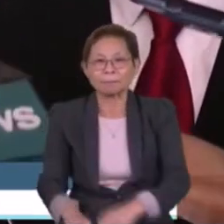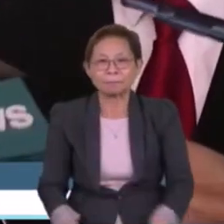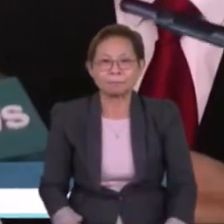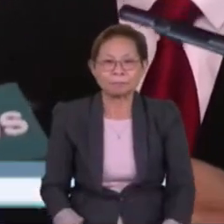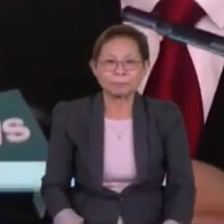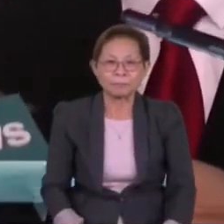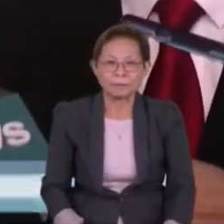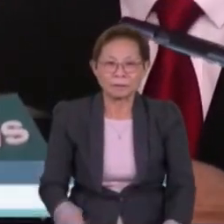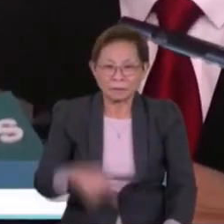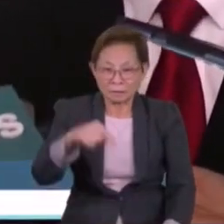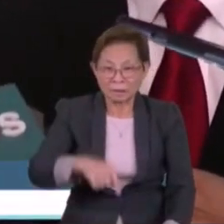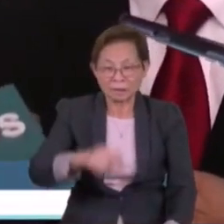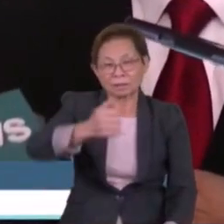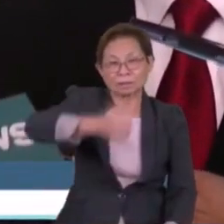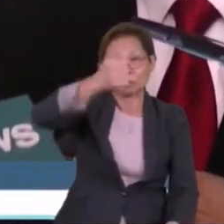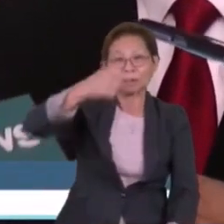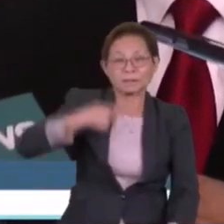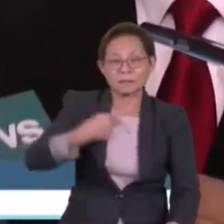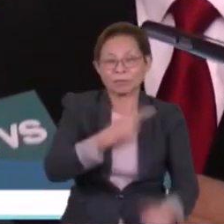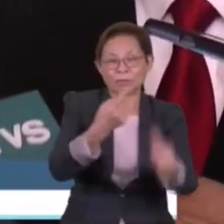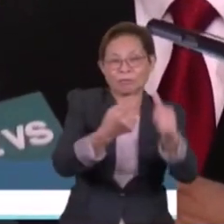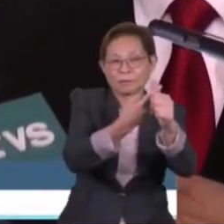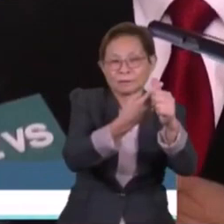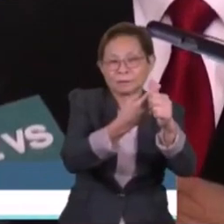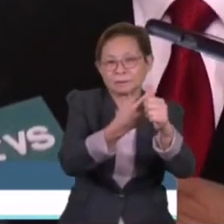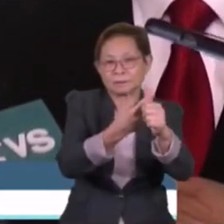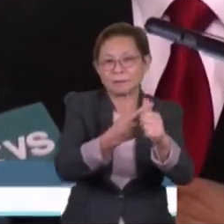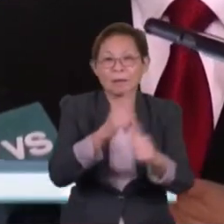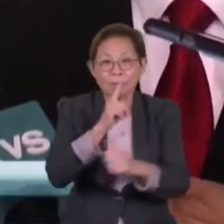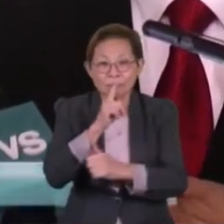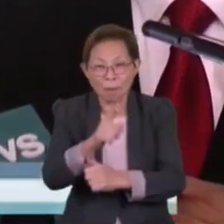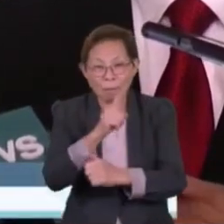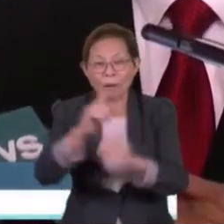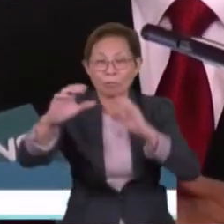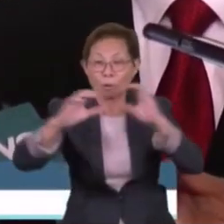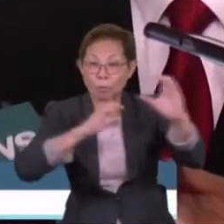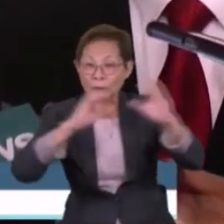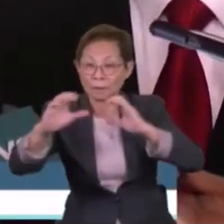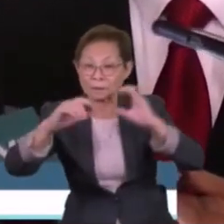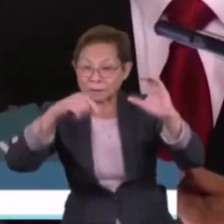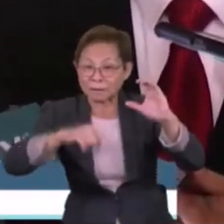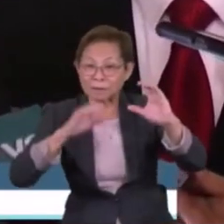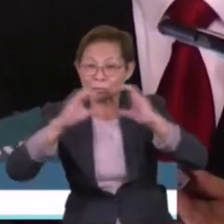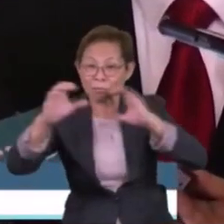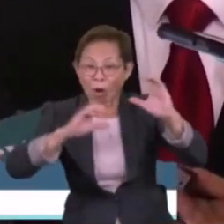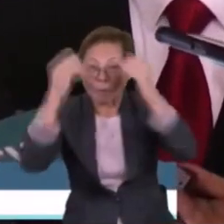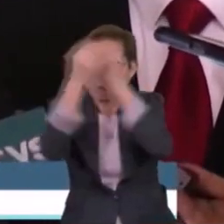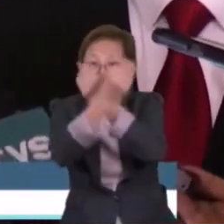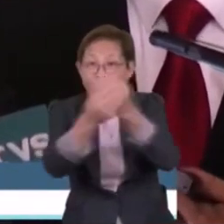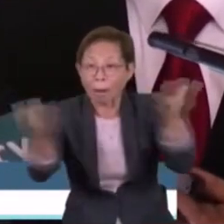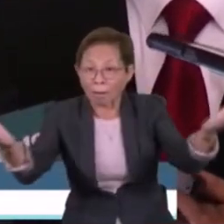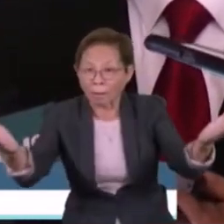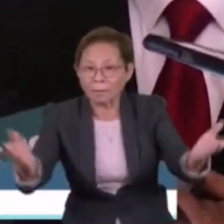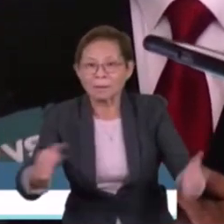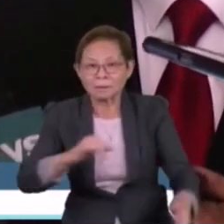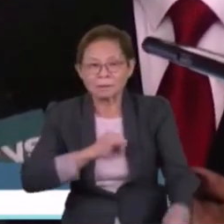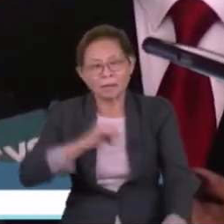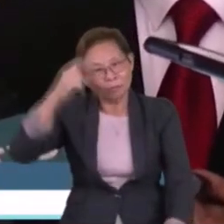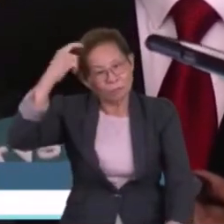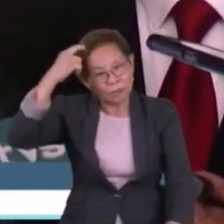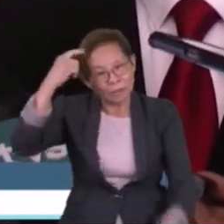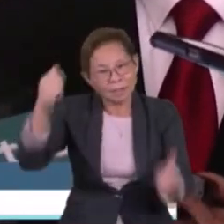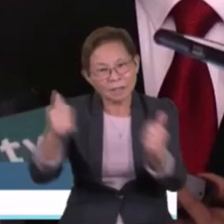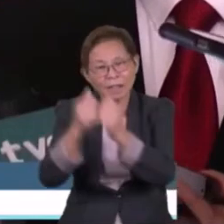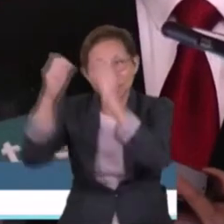Pastinya ini adalah teras kita yang pertama dalam memastikan bahawa komunikasi ini akan sampai. Sebab itu saya fikir